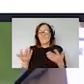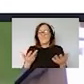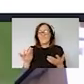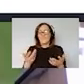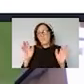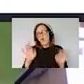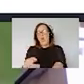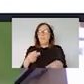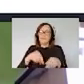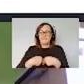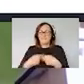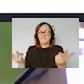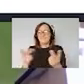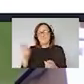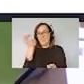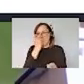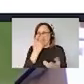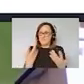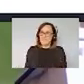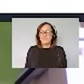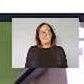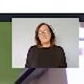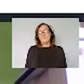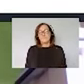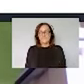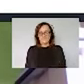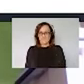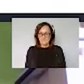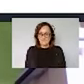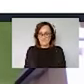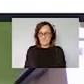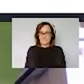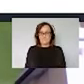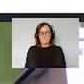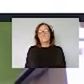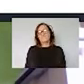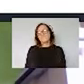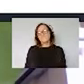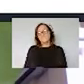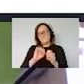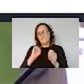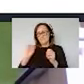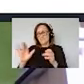chociaż dobrze, niech będzie, bo tak czuję, że Państwa pozbawiam po prostu energii, w związku z czym niech będzie też u Państwa się